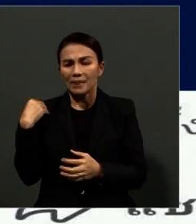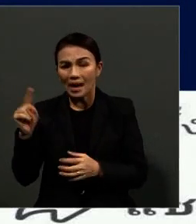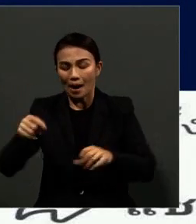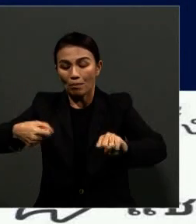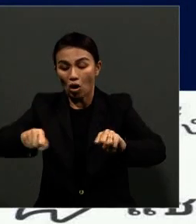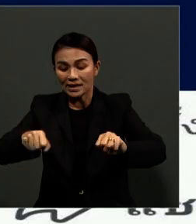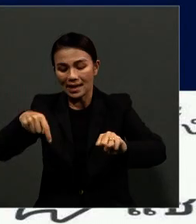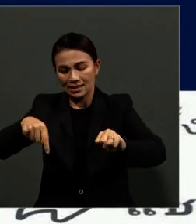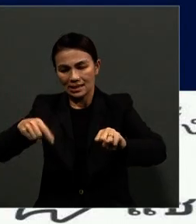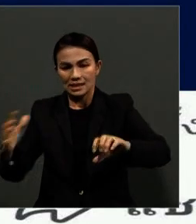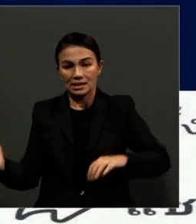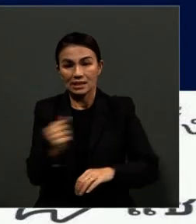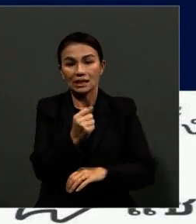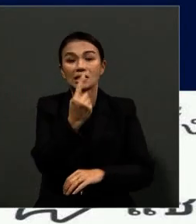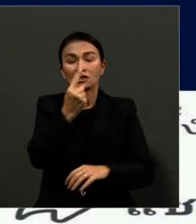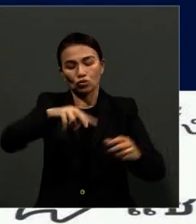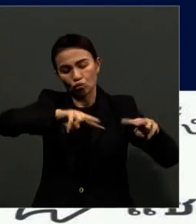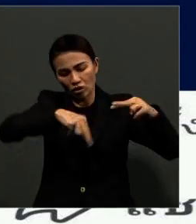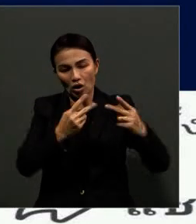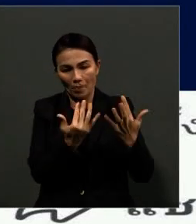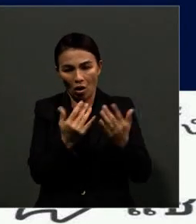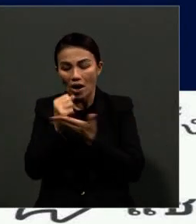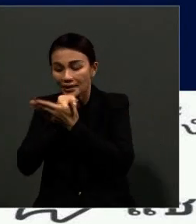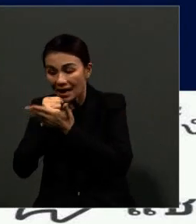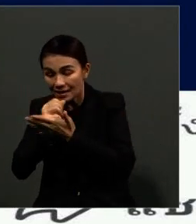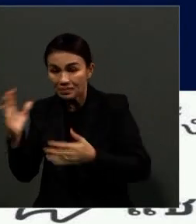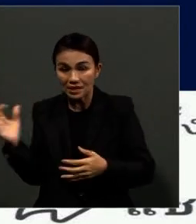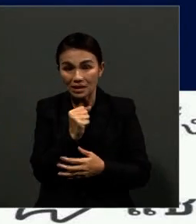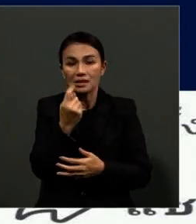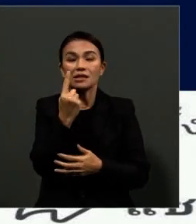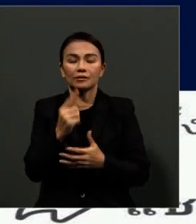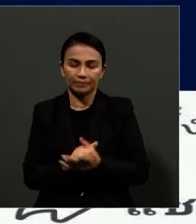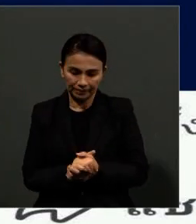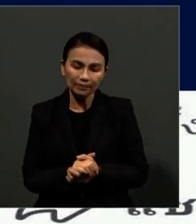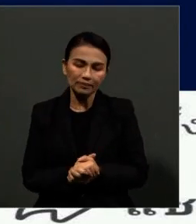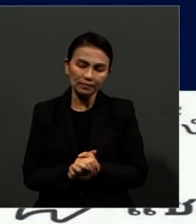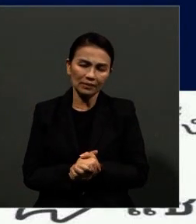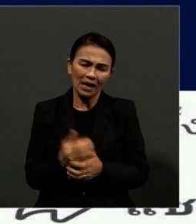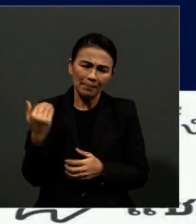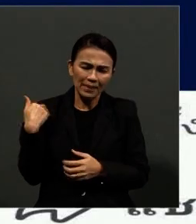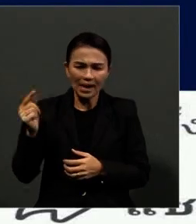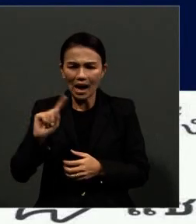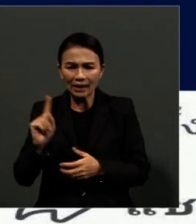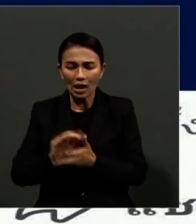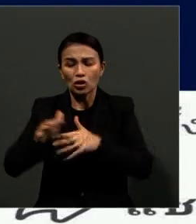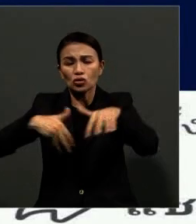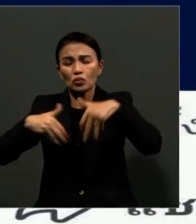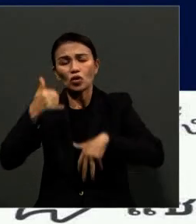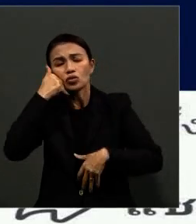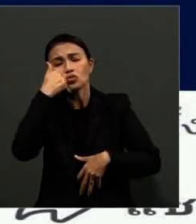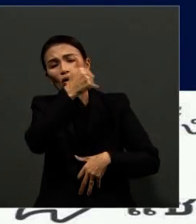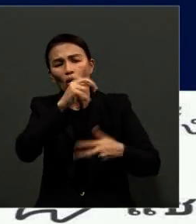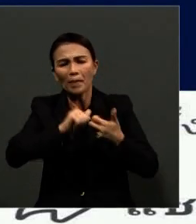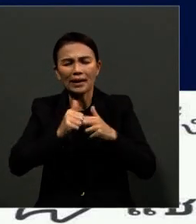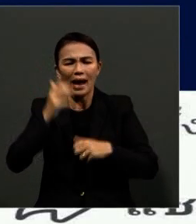จักรยานยนต์ไว้ตรวจสอบ 1คันแล้วก็ยึดยาเสพติดไว้ตรวจสอบ 1รายอันเนี้ยยังไม่นับกรณีที่ชาวบ้านเวได้แจ้งเรื่องเดือด